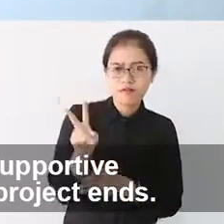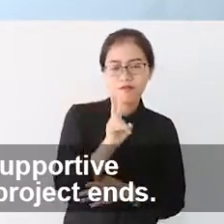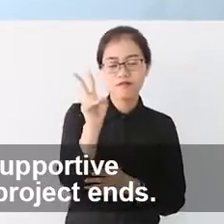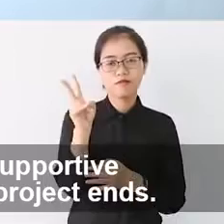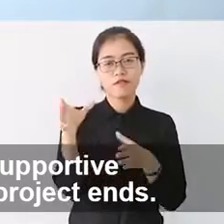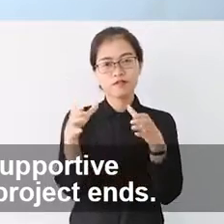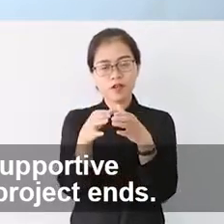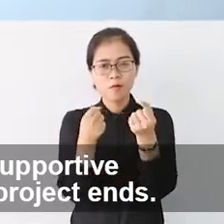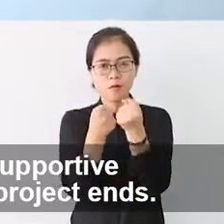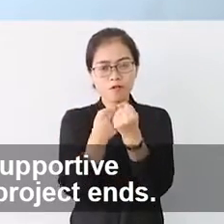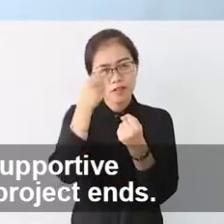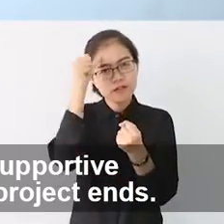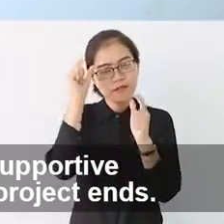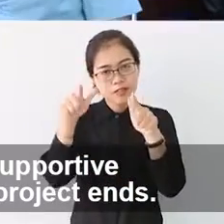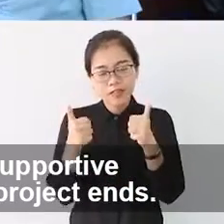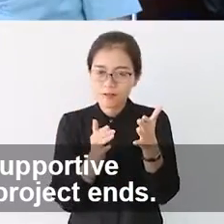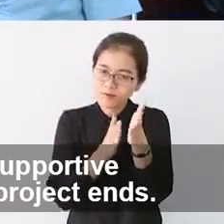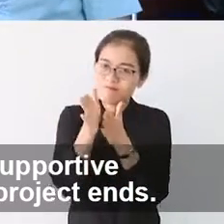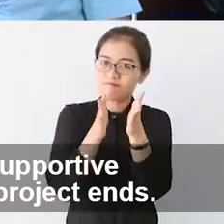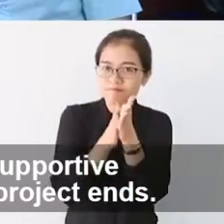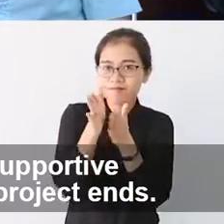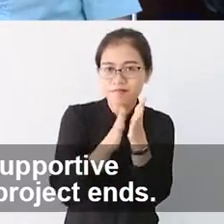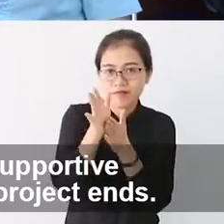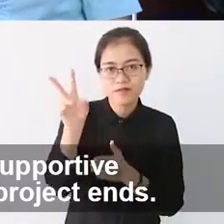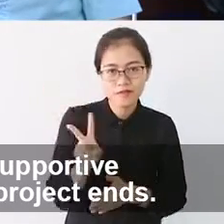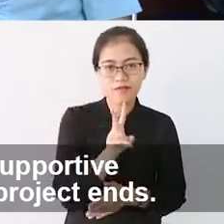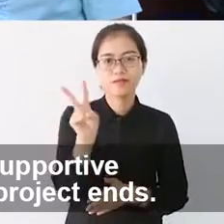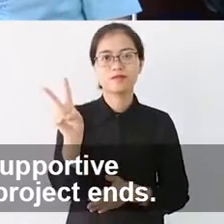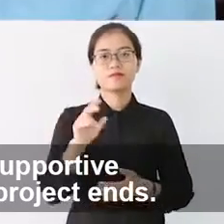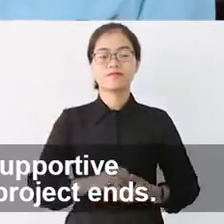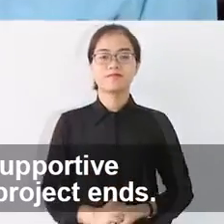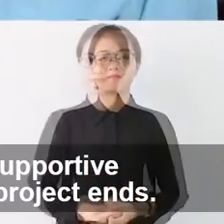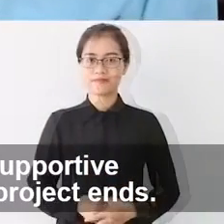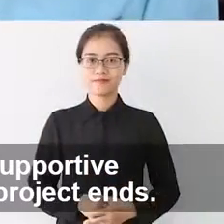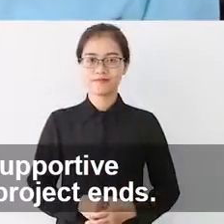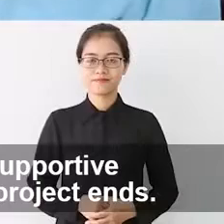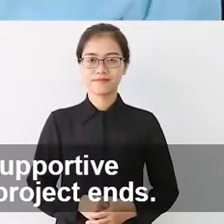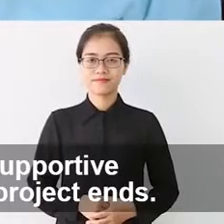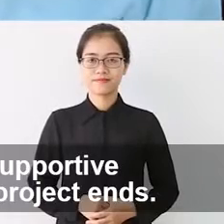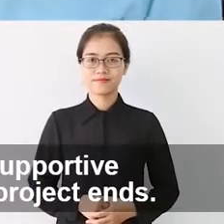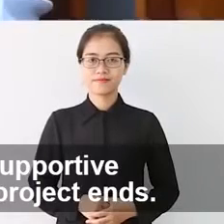phận hỗ trợ sinh viên khuyết tật để trường có thể tiếp tục những hỗ trợ cho sinh viên sau khi dự án kết thúc.